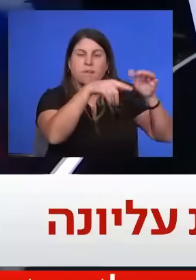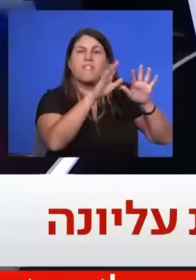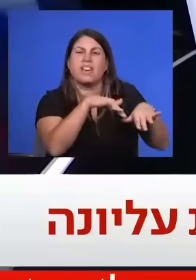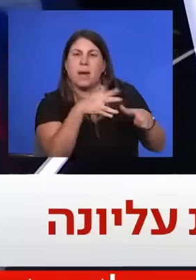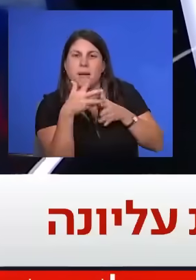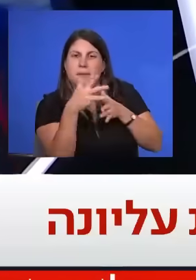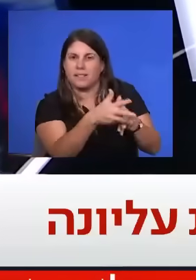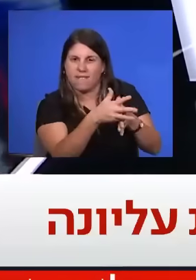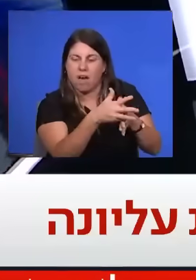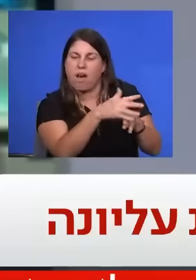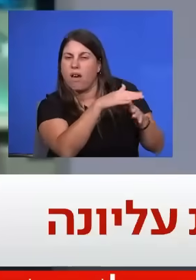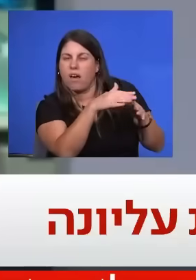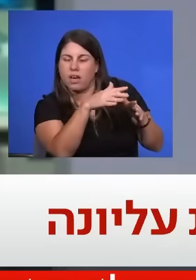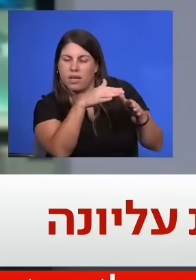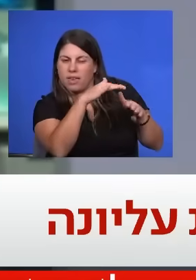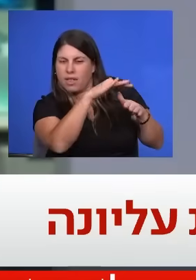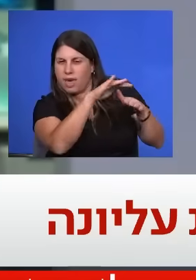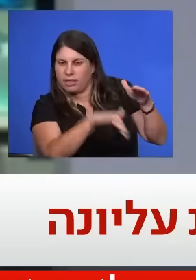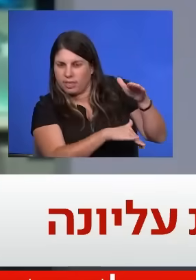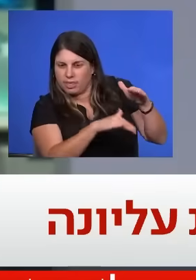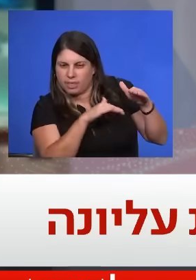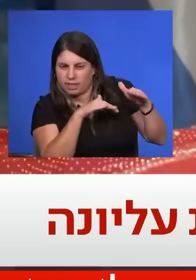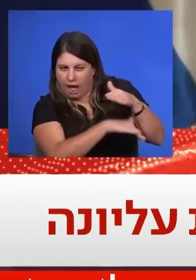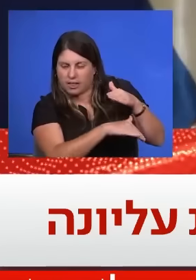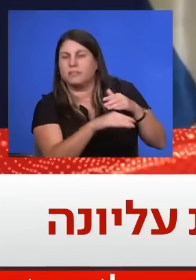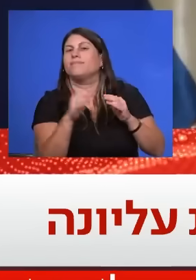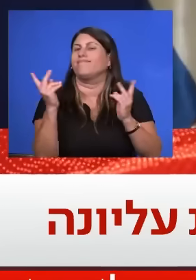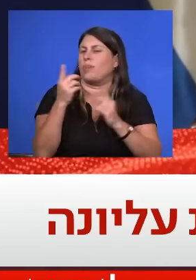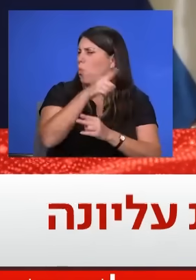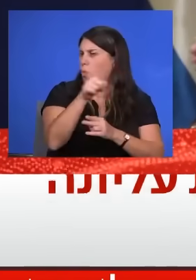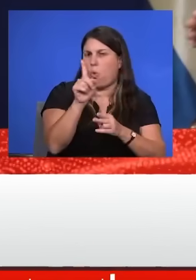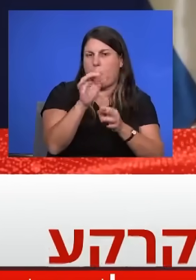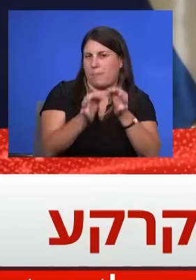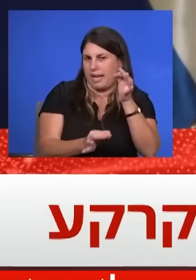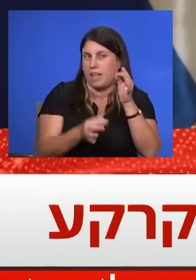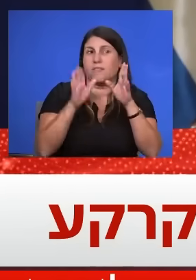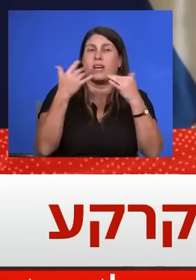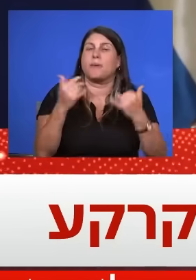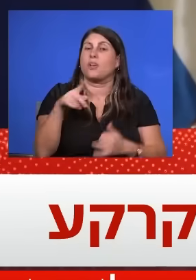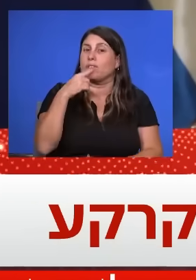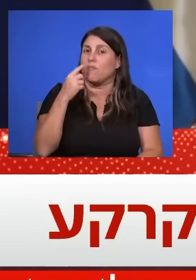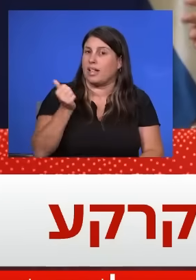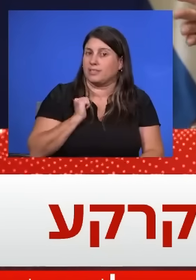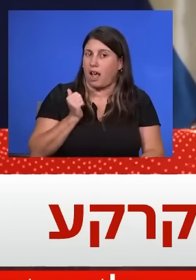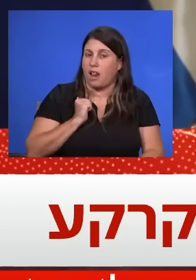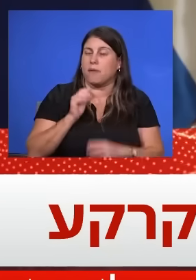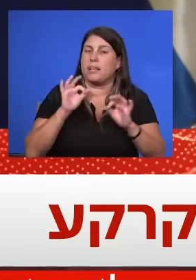התת-קרקע. כן, בלי, הוא לא פירט כמובן, אבל גם עכשיו דובר צה"ל בעצם מאשר שיש תקיפות בתת-קרקע,